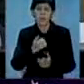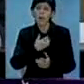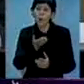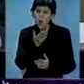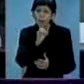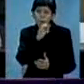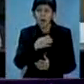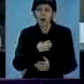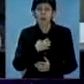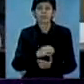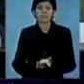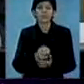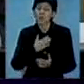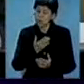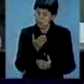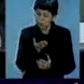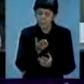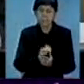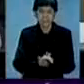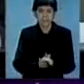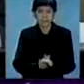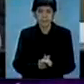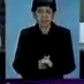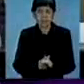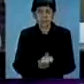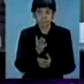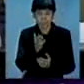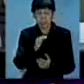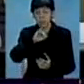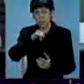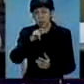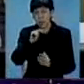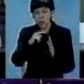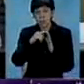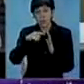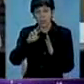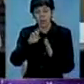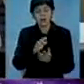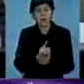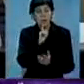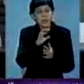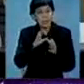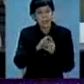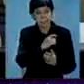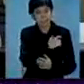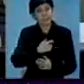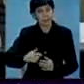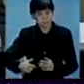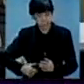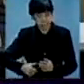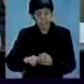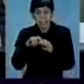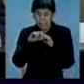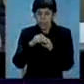ขอความกรุณาคุณอรรถพรนะครับคุณจตุพรกล่าวถึงสถาบันก็ในคดี